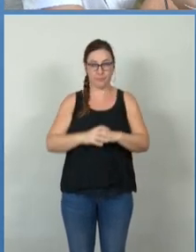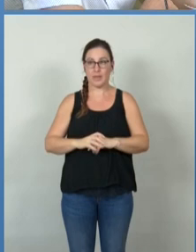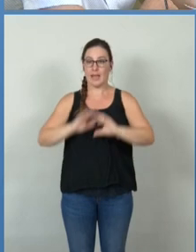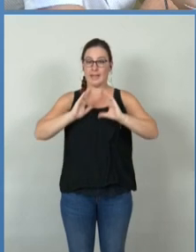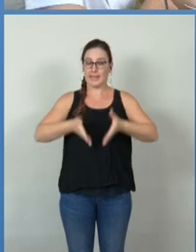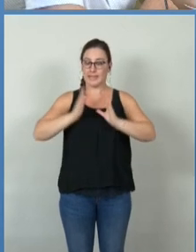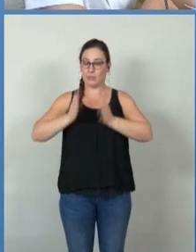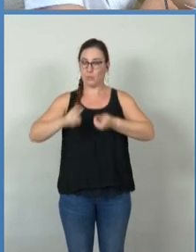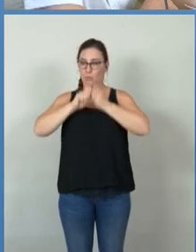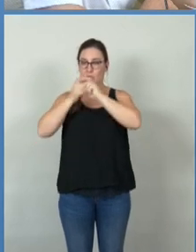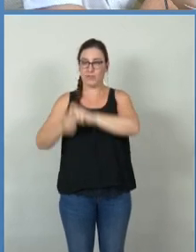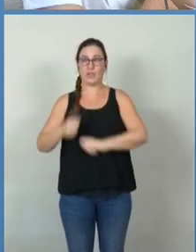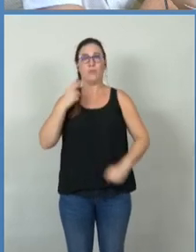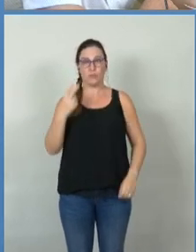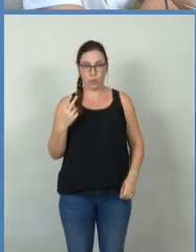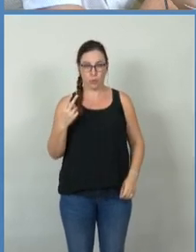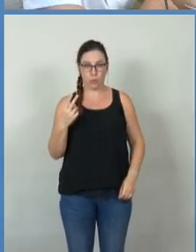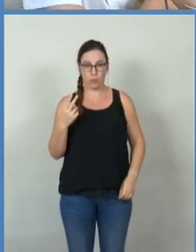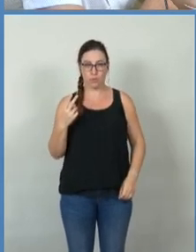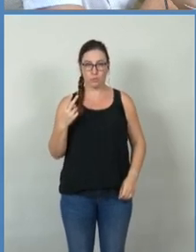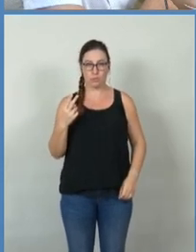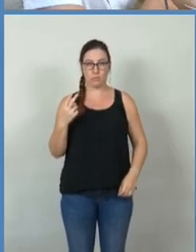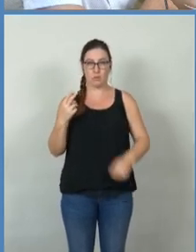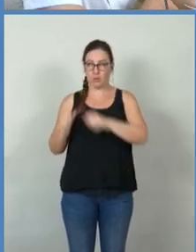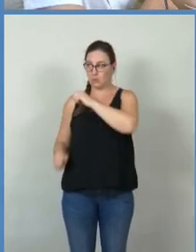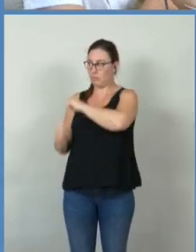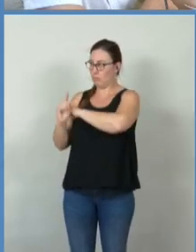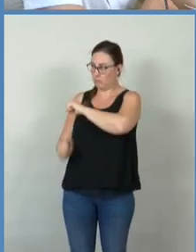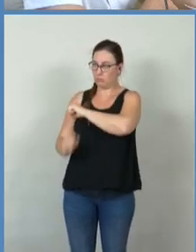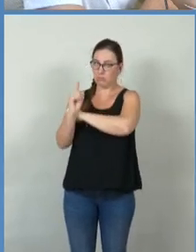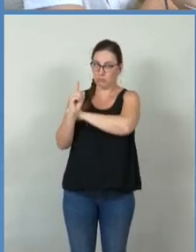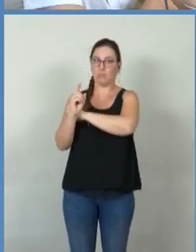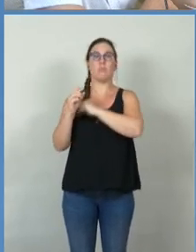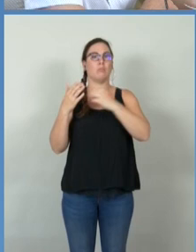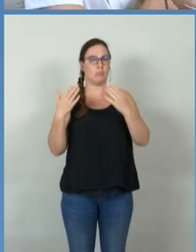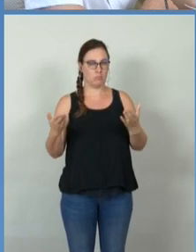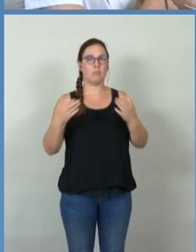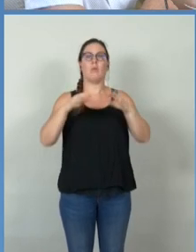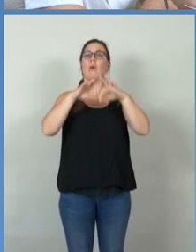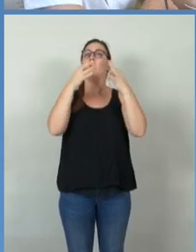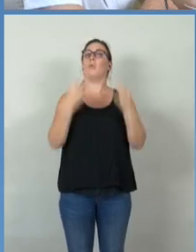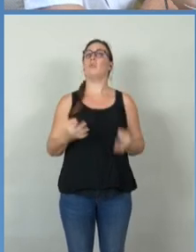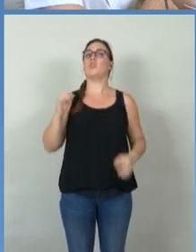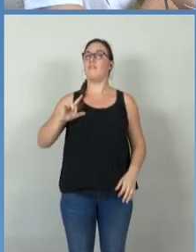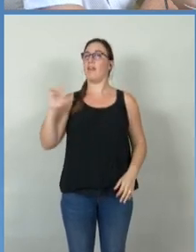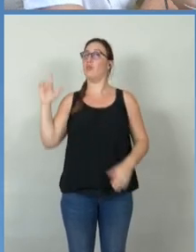modificatives qui sont intervenus depuis le vote du budget 2022